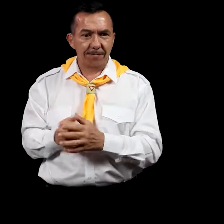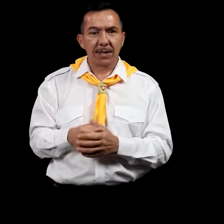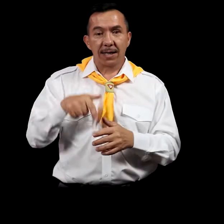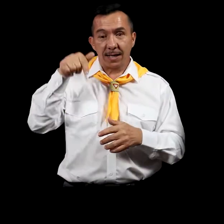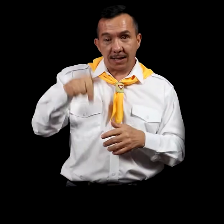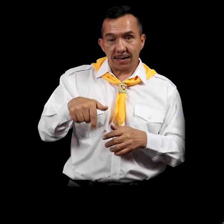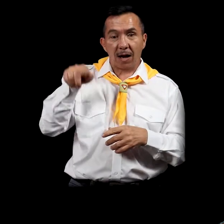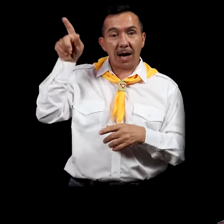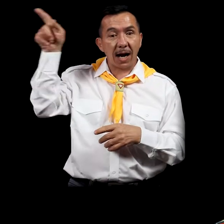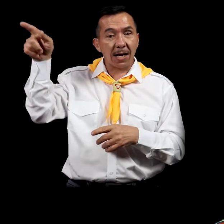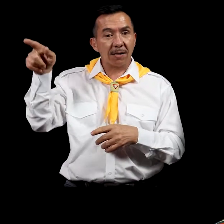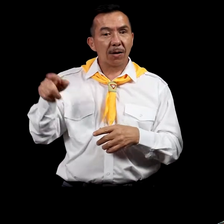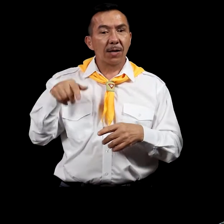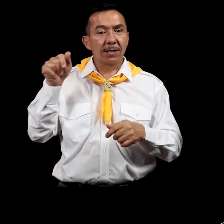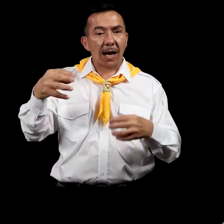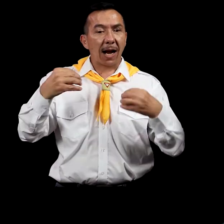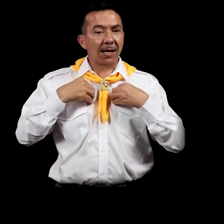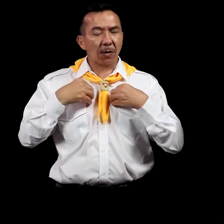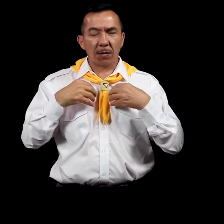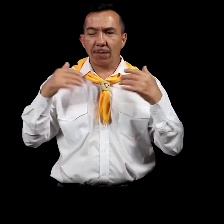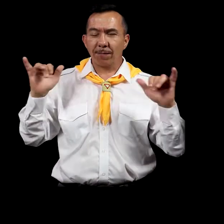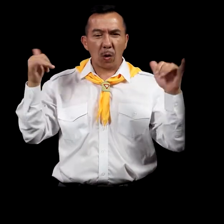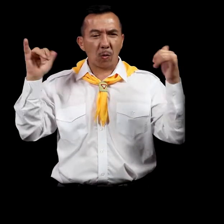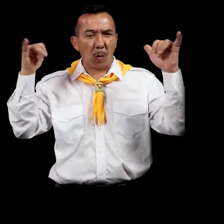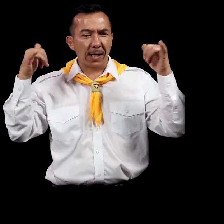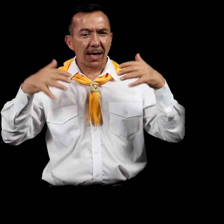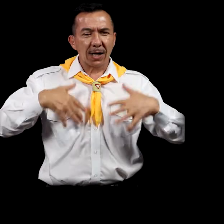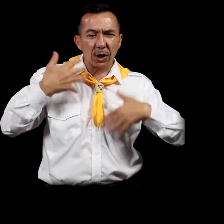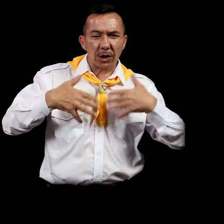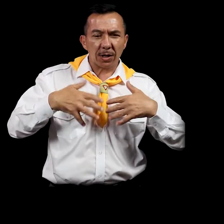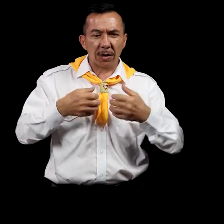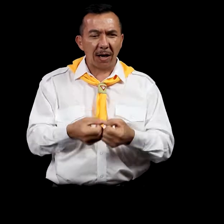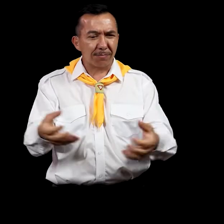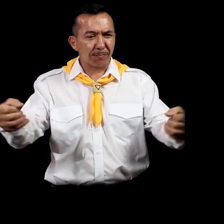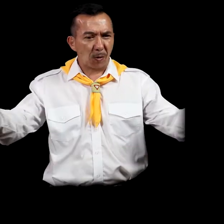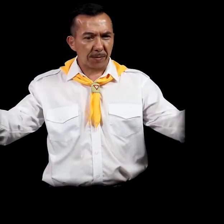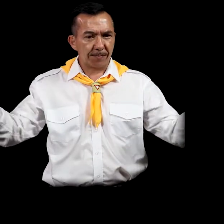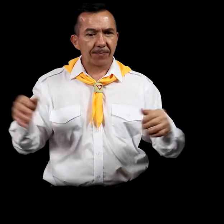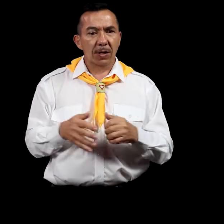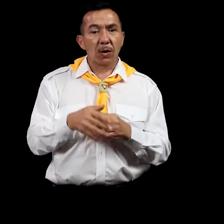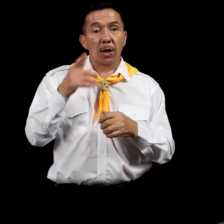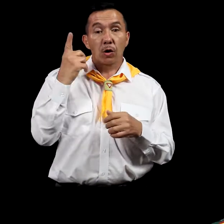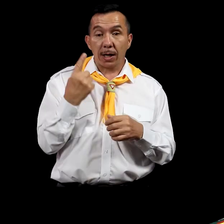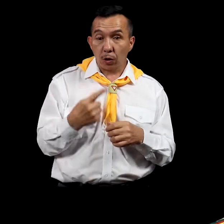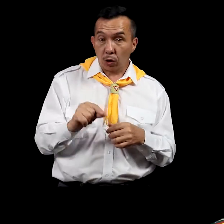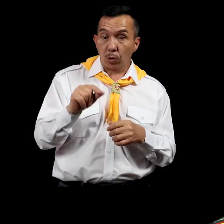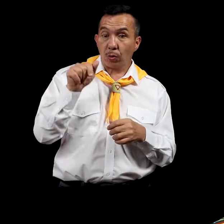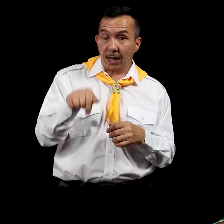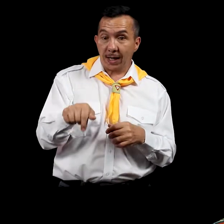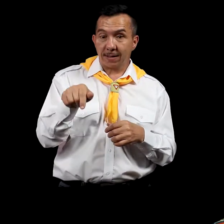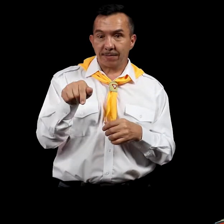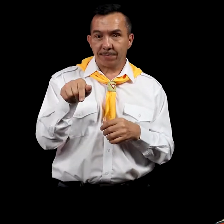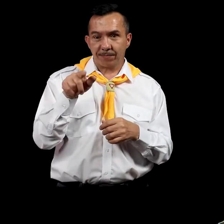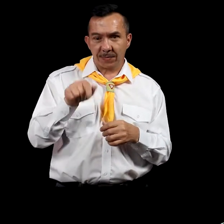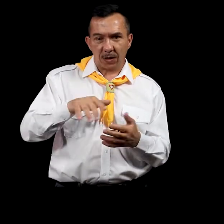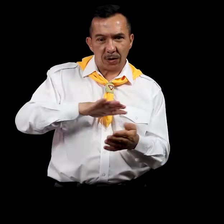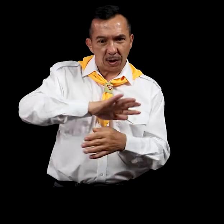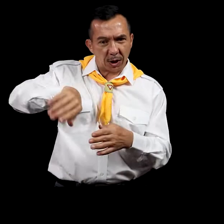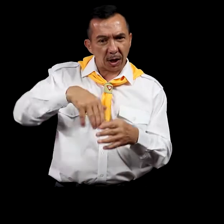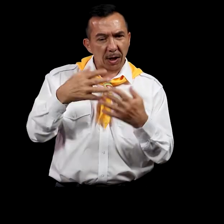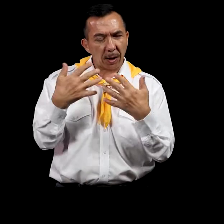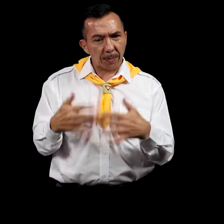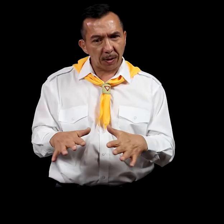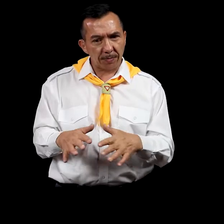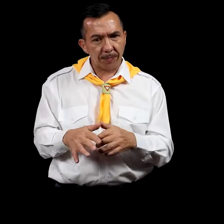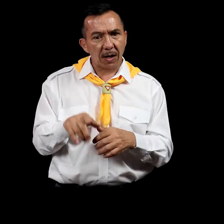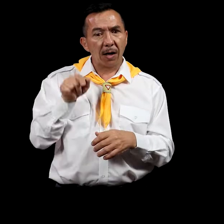En daar het hy sy eiendom bewykwis deur losbandige. En toe hy alles deurgebring